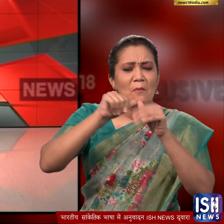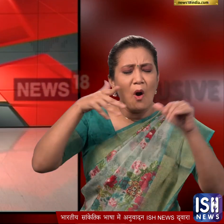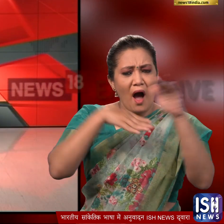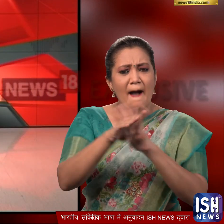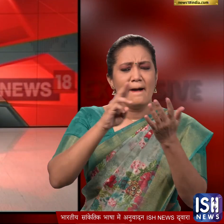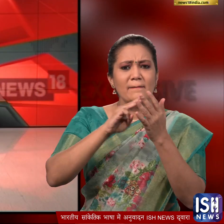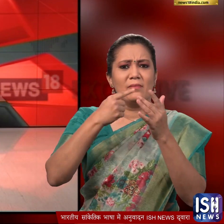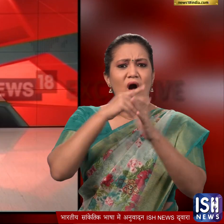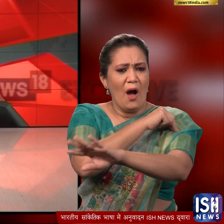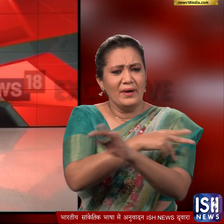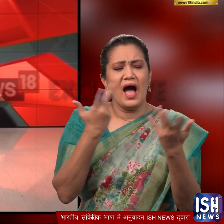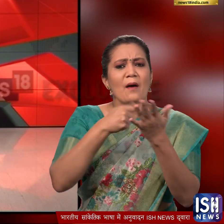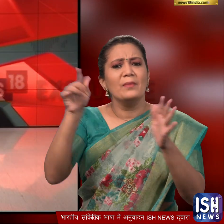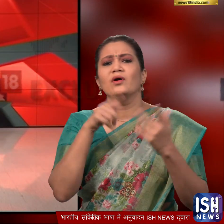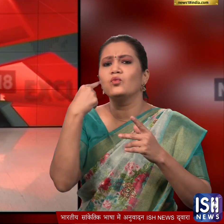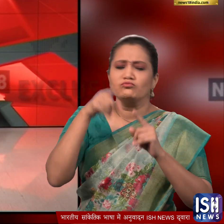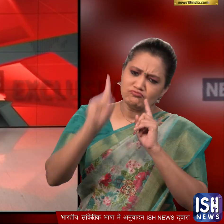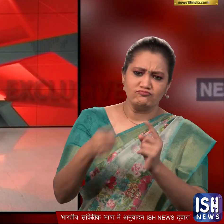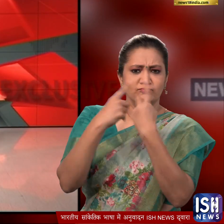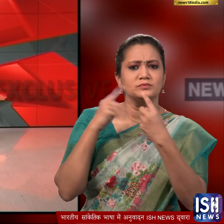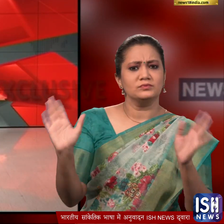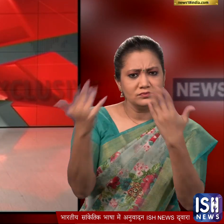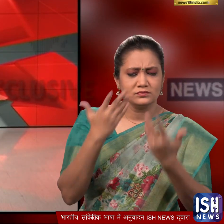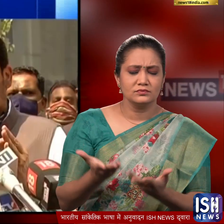की परमिशन देने वालों पर कड़ी कार्रवाई की मांग कर दी।